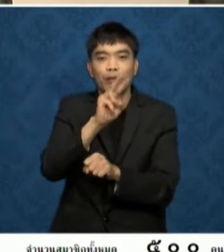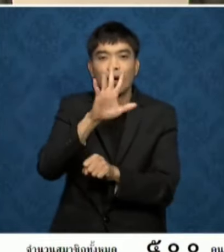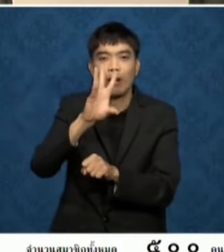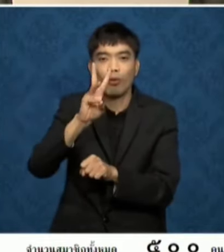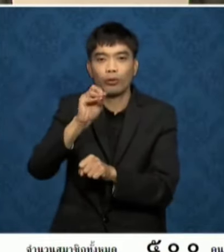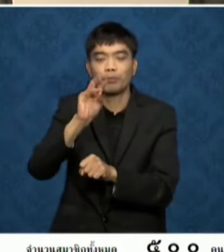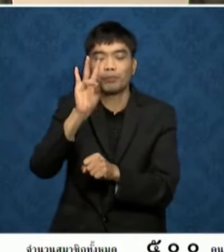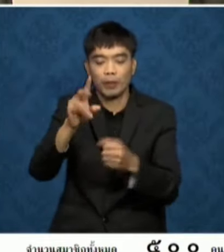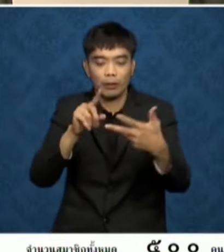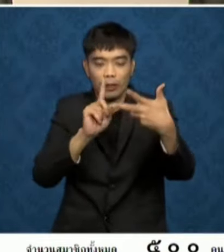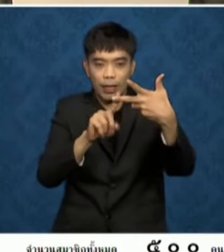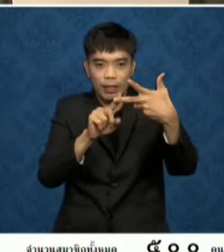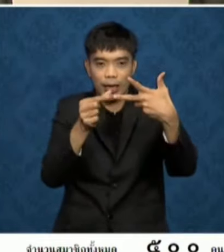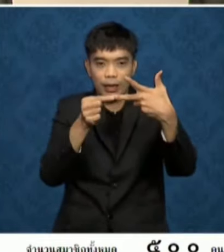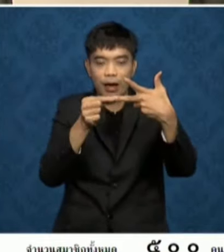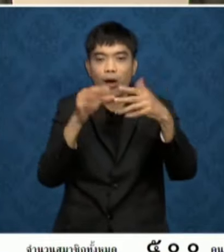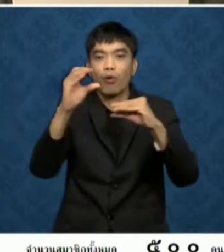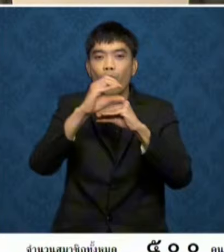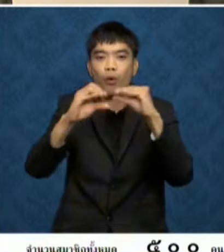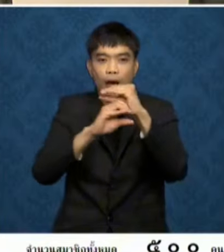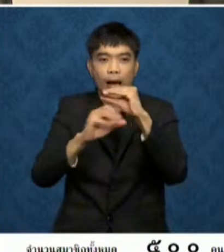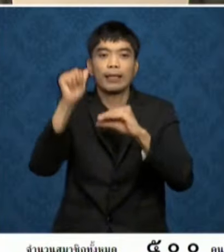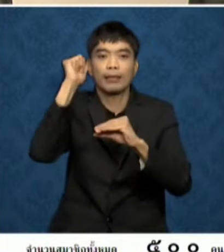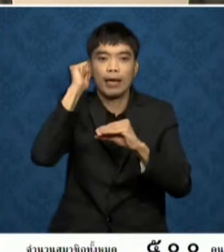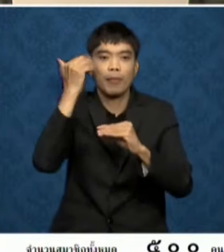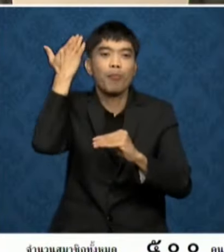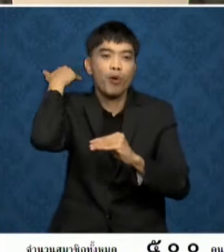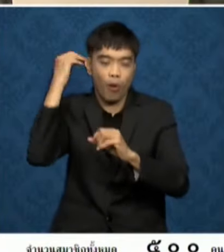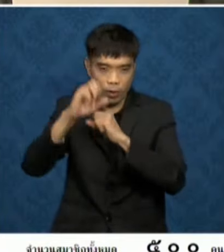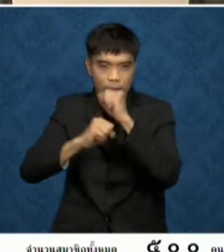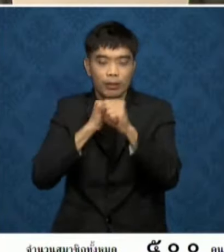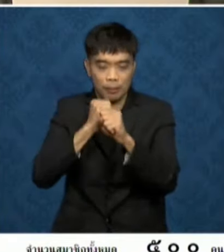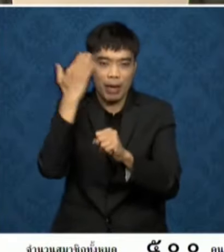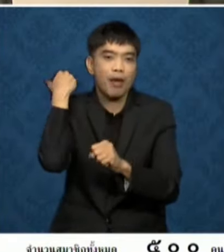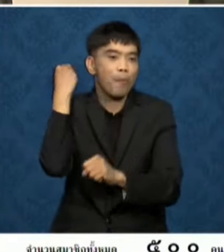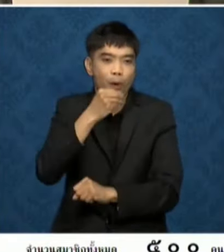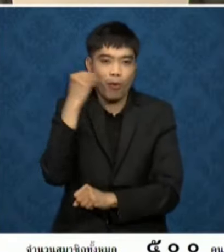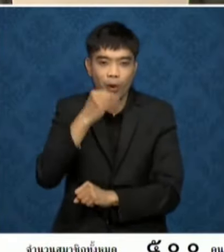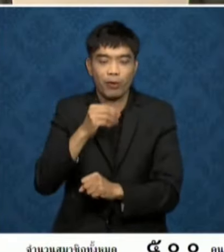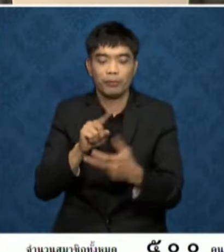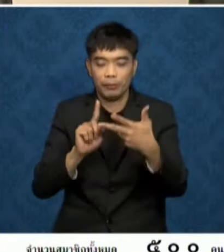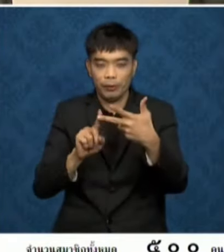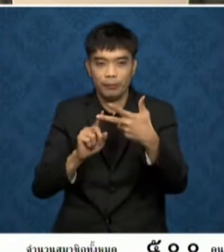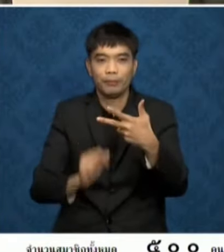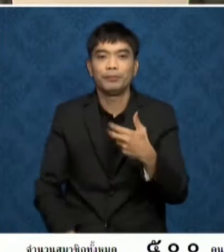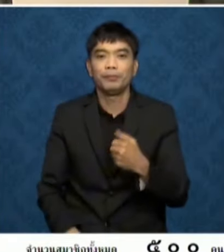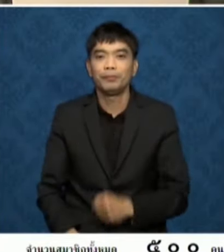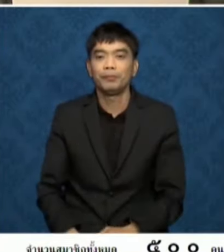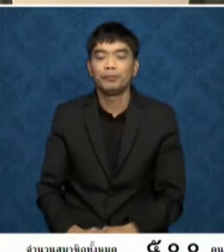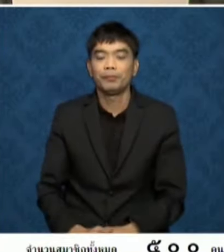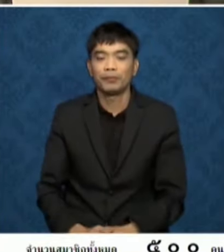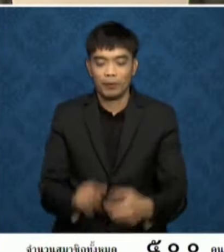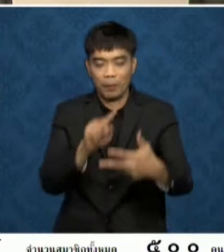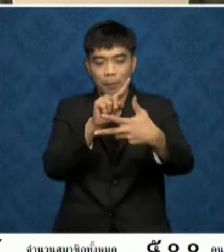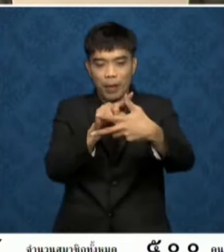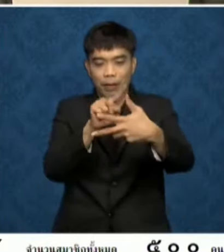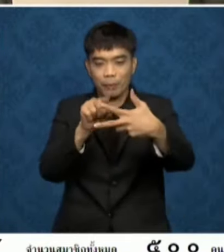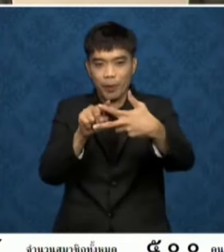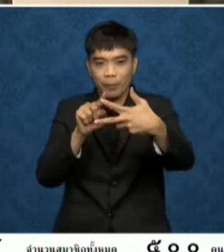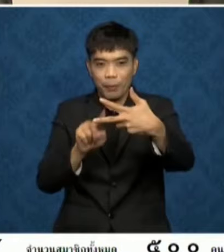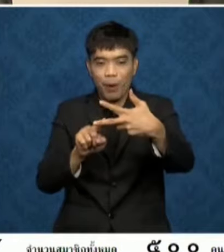มที่3นี้เป็นโครงการเดิมที่เคยดำเนินการอยู่แล้วต่อเนื่องทุกปีนะคะก็ ต้องเรียนว่าทั้ง3กิจก